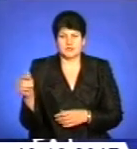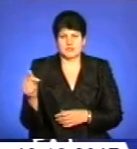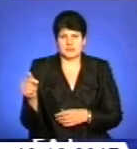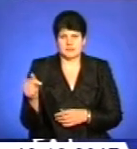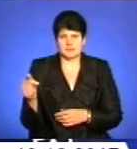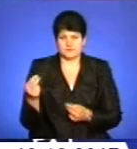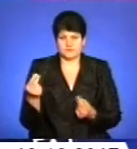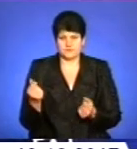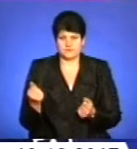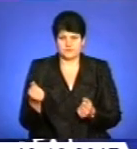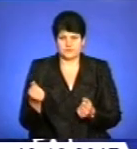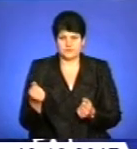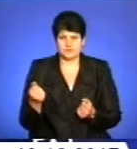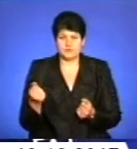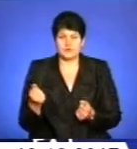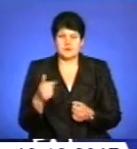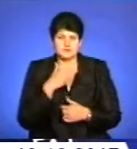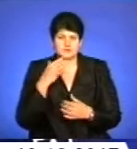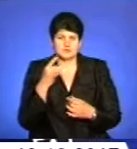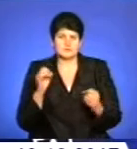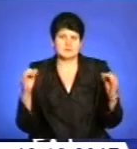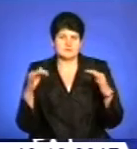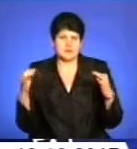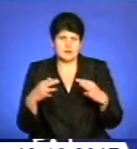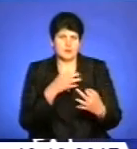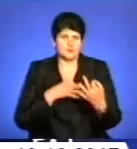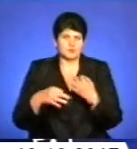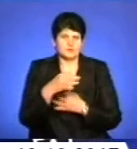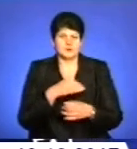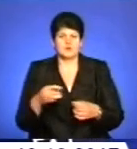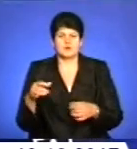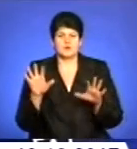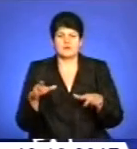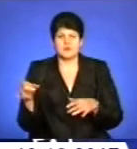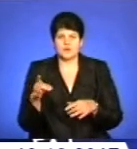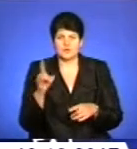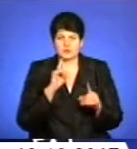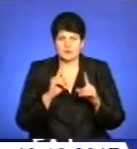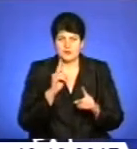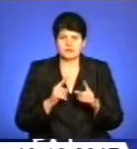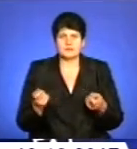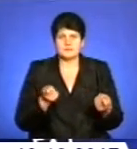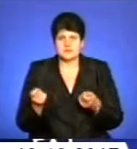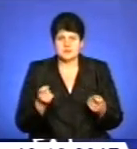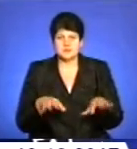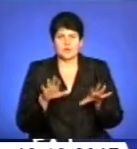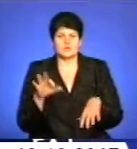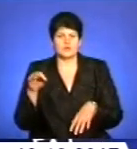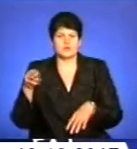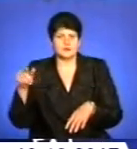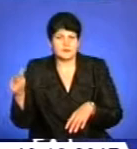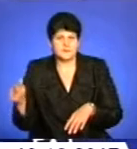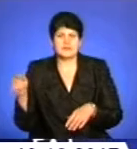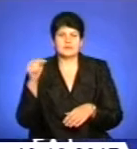3 мільйонів гривень коштів. Прозово ми збиралися, ми говорили і голова районної ради, і голова районної державної адміністрації, і наради, і з головами ОТГ, для того,